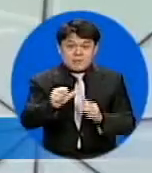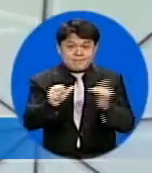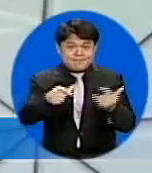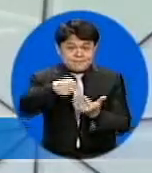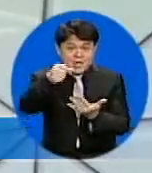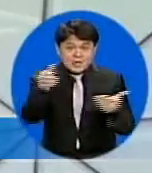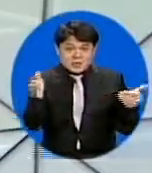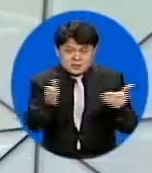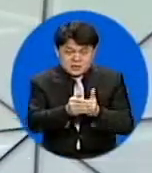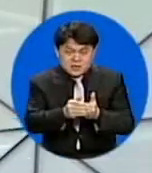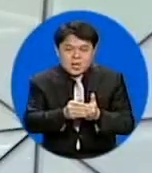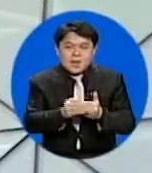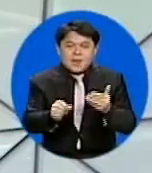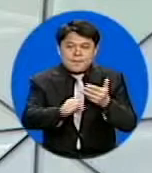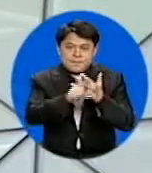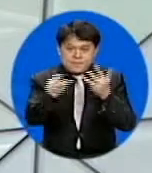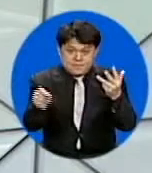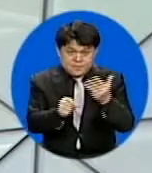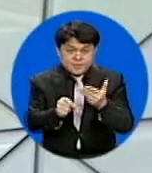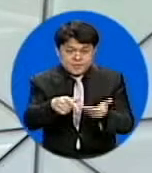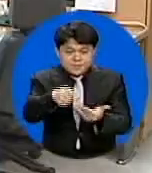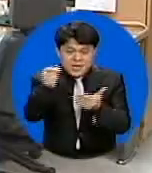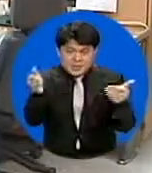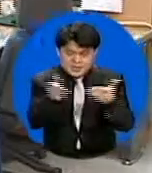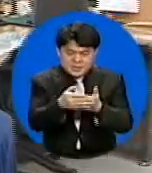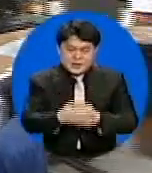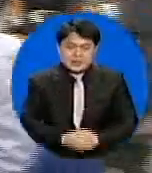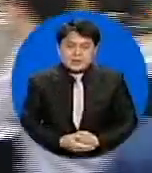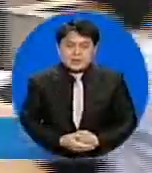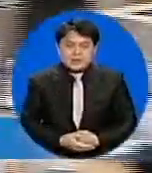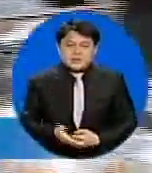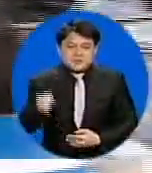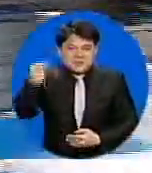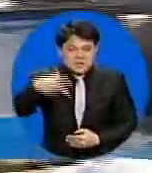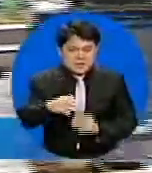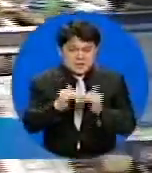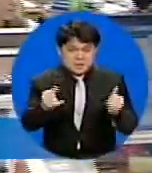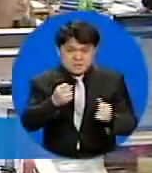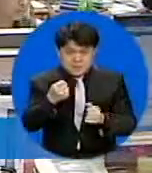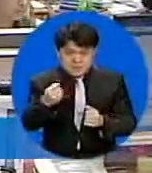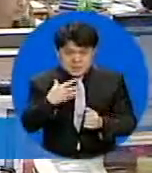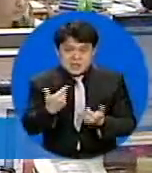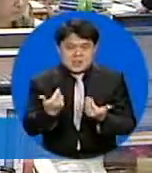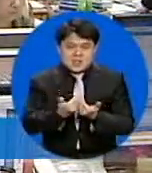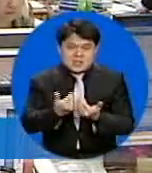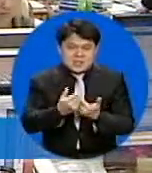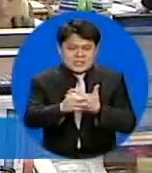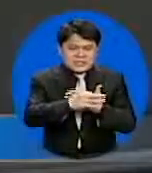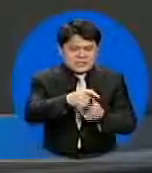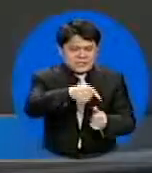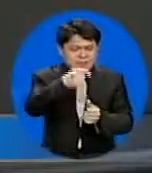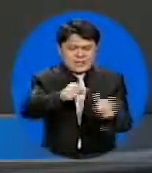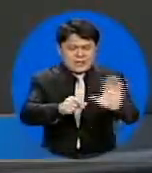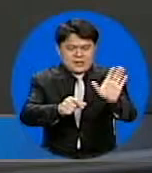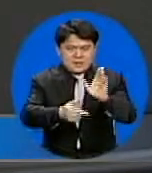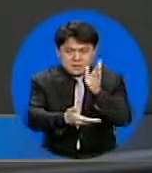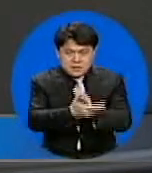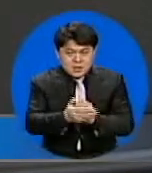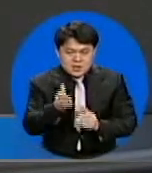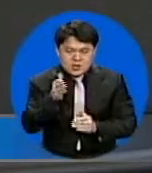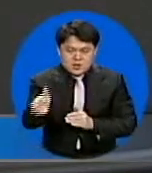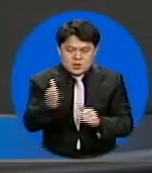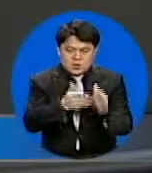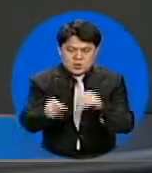선발해 이번 달까지 지원한다고 밝혔습니다. 그러나 일부에서는 이러한 임시 방편적 인력 구조보다는 전담